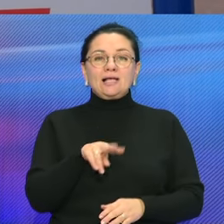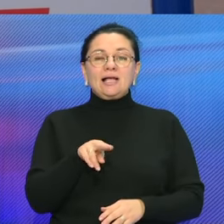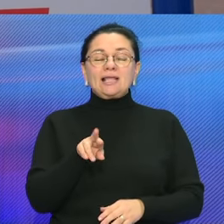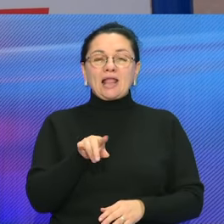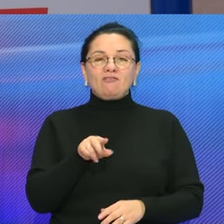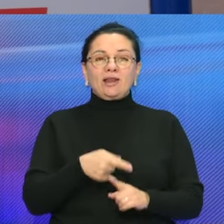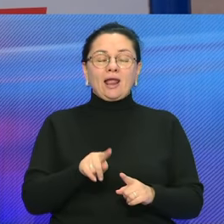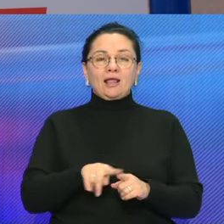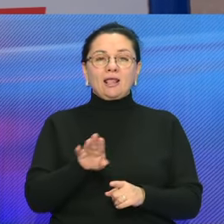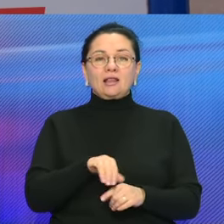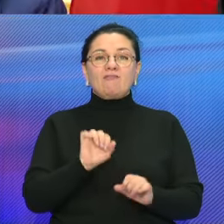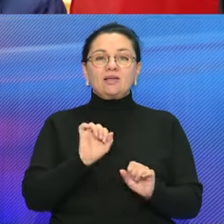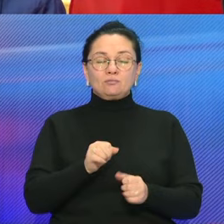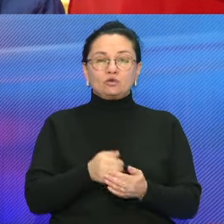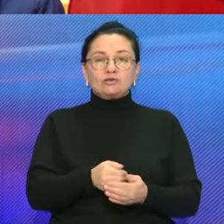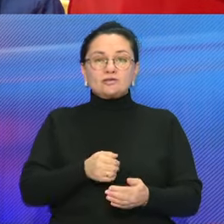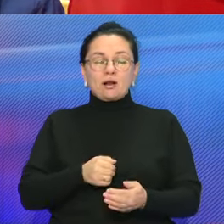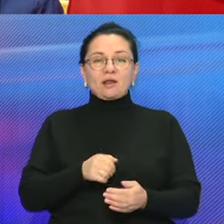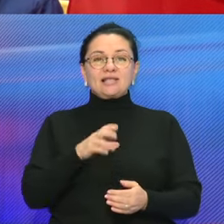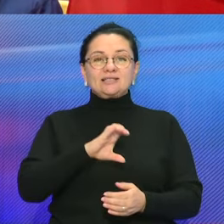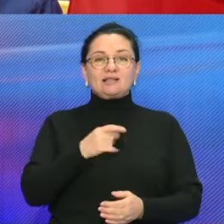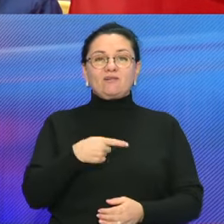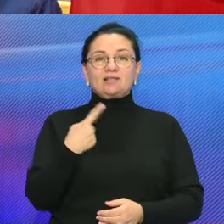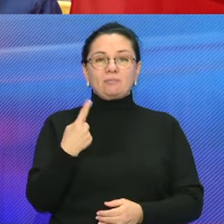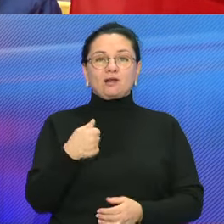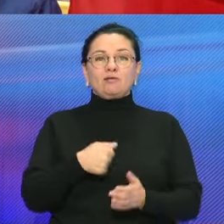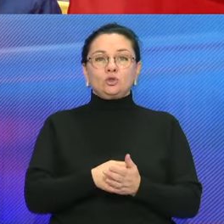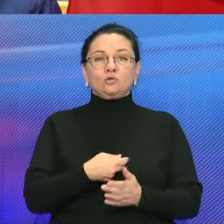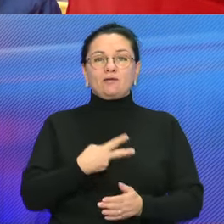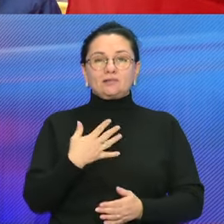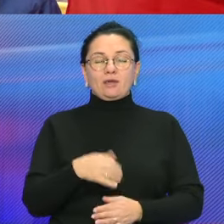будзе магчыма з 21 па 25 студзеня.